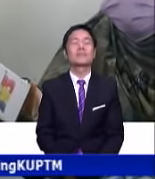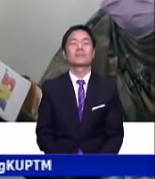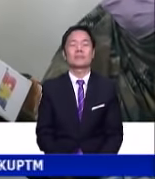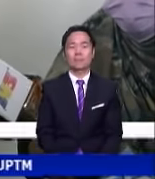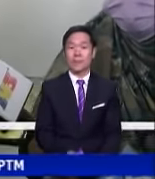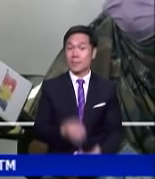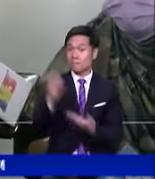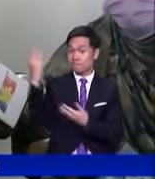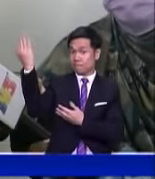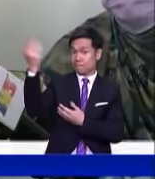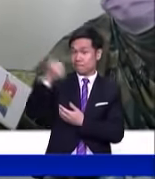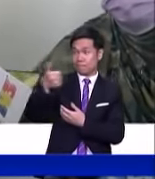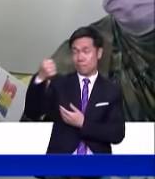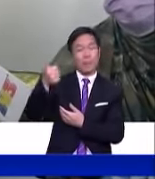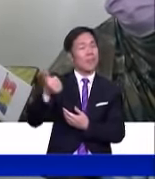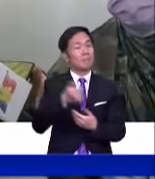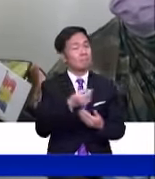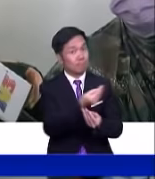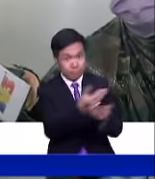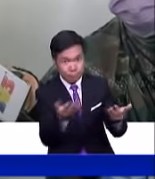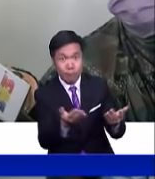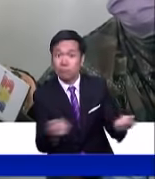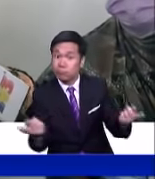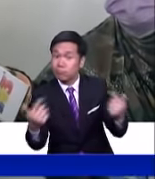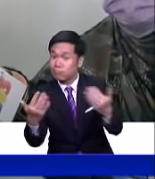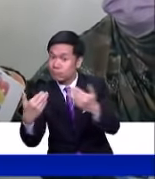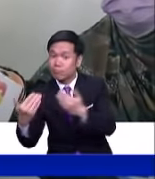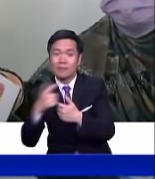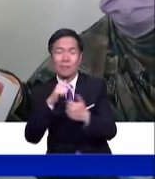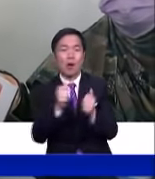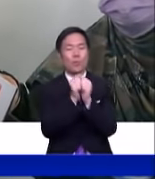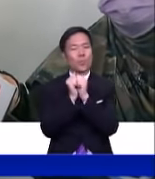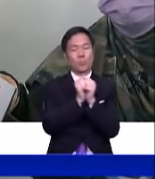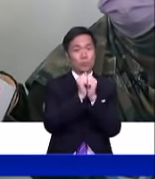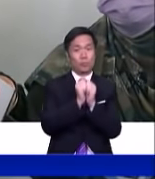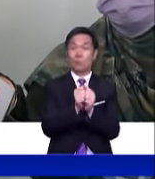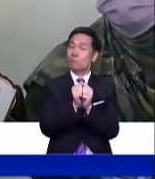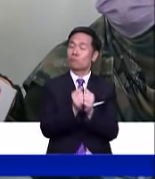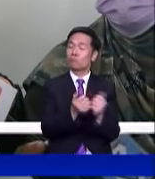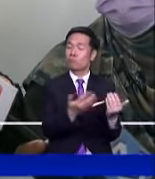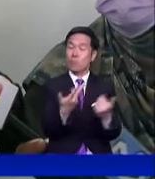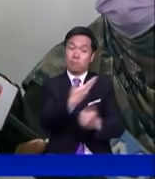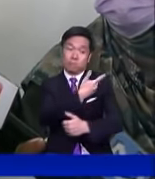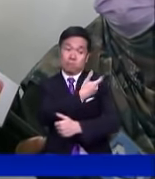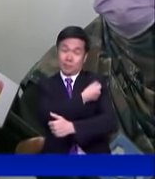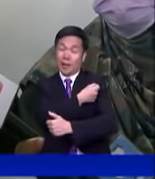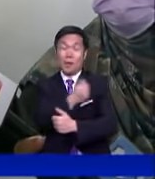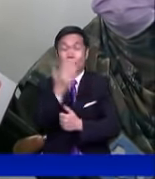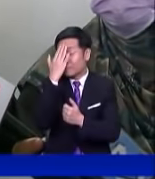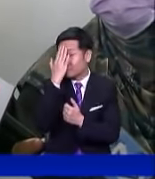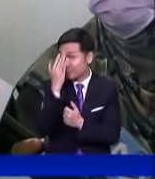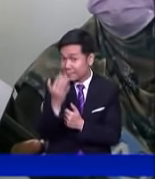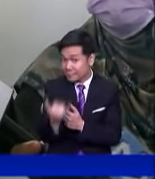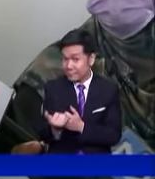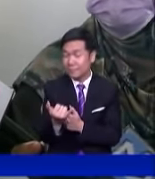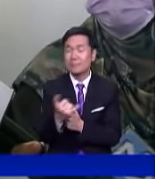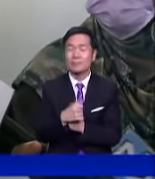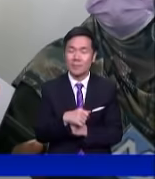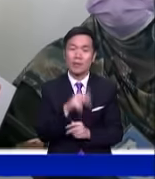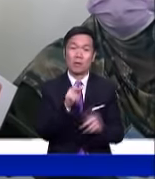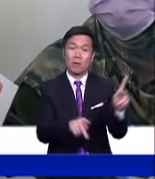Sama-sama kita menjalankan gerakan besar-besaran ini supaya rakyat jelata yang